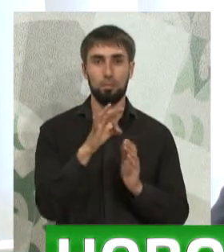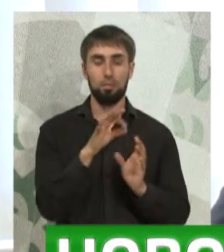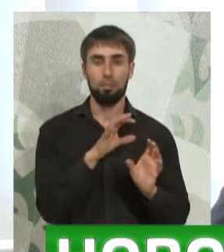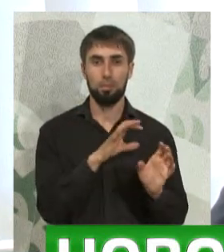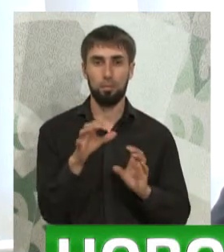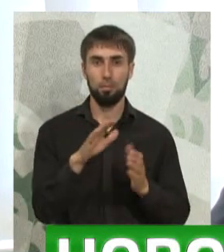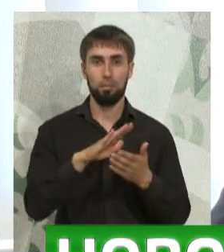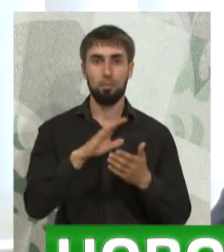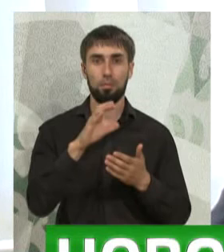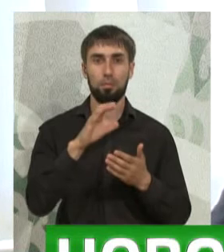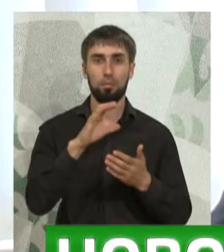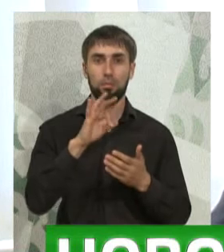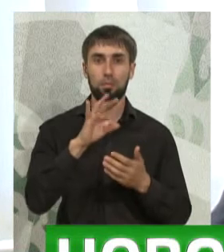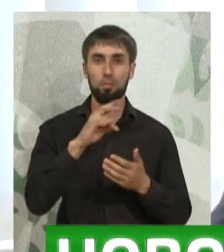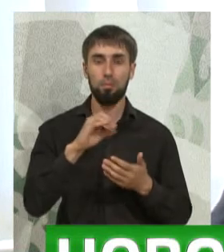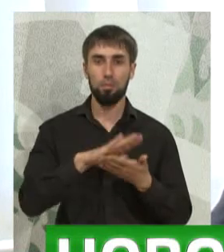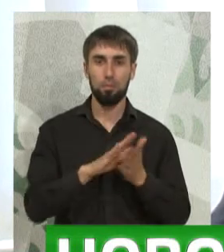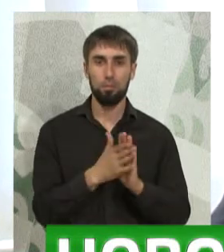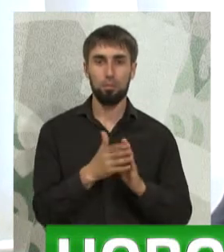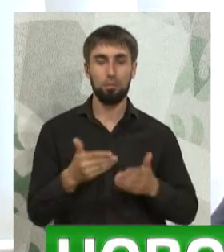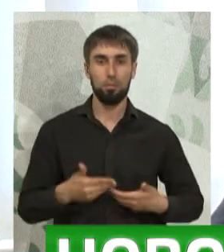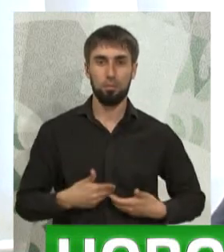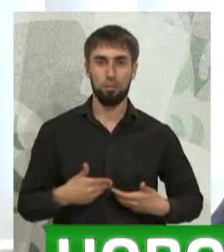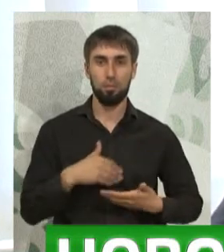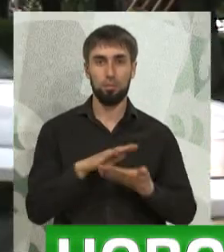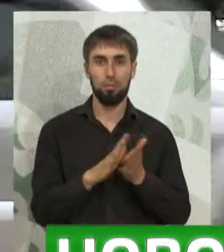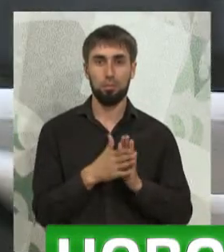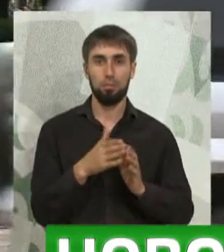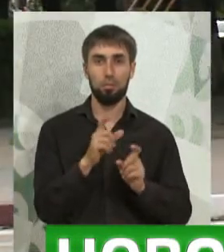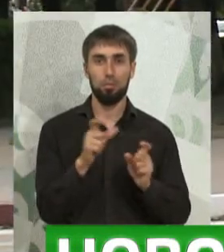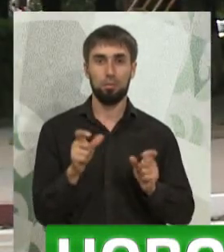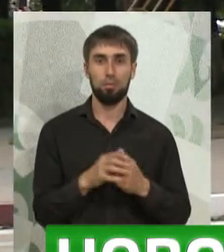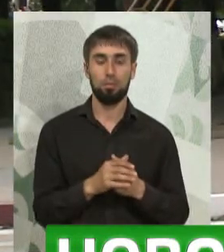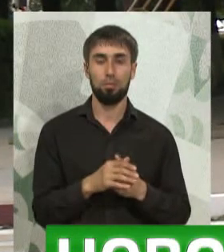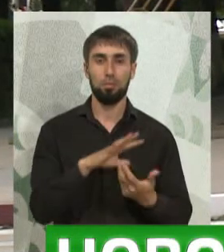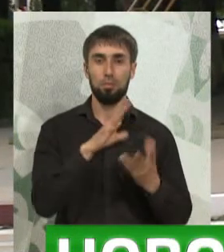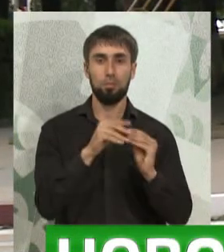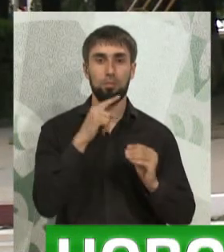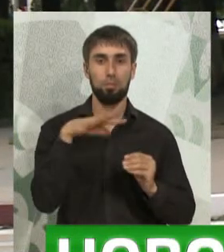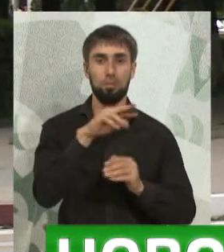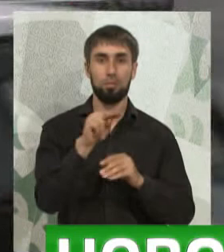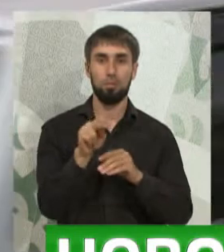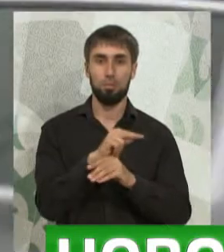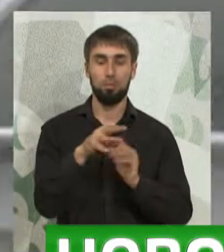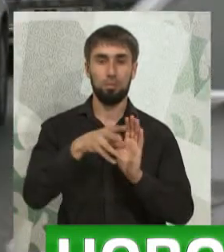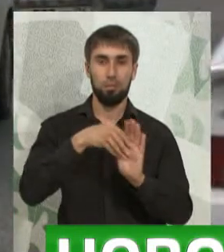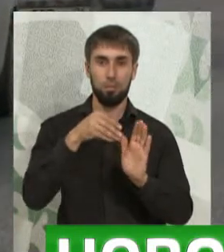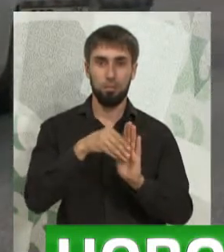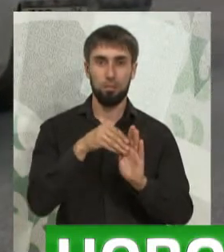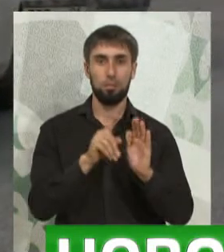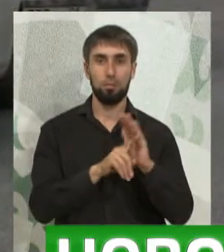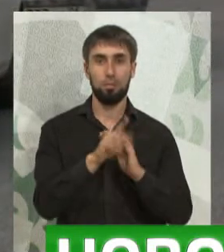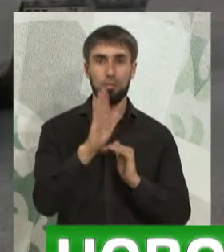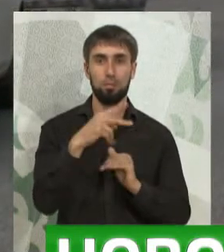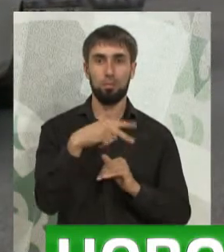об улучшении жизненного состояния наших граждан. Общероссийское голосование по поправкам в Конституцию России начнется